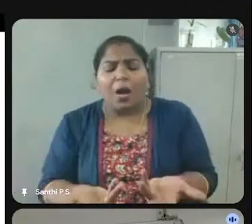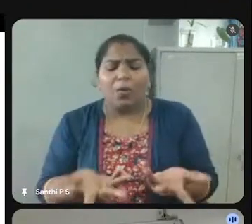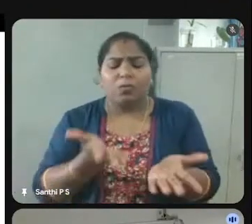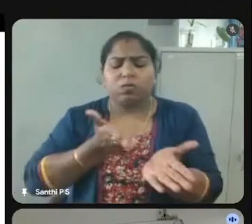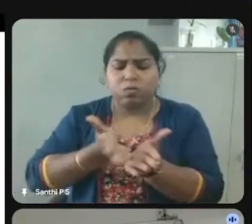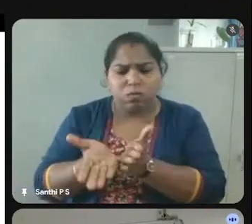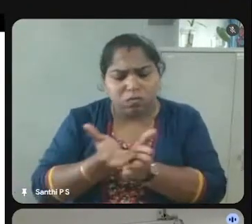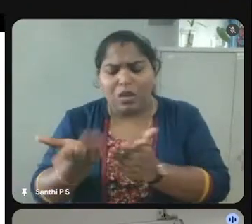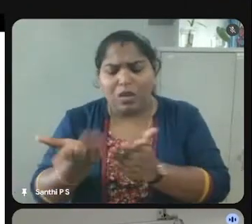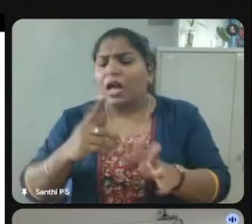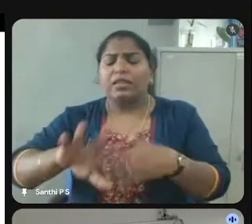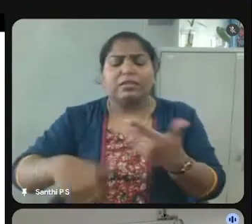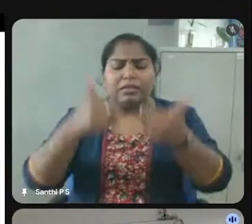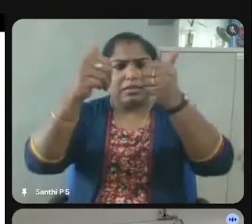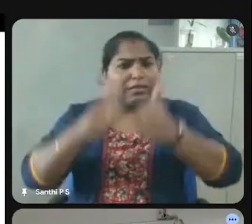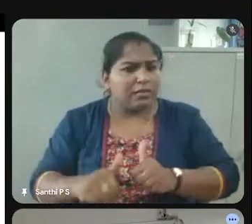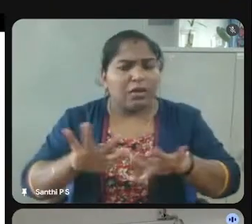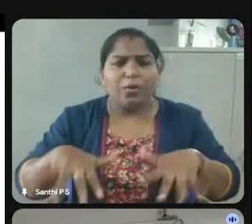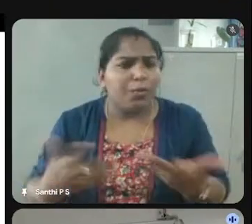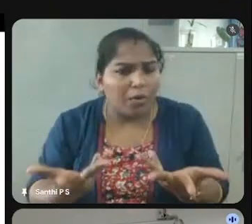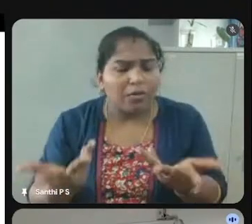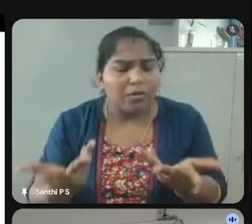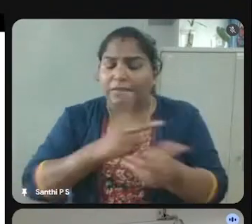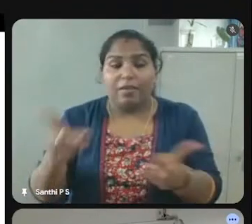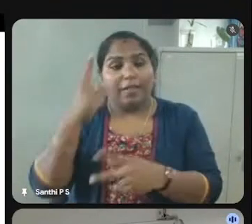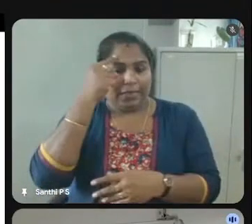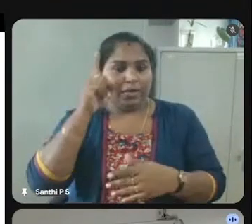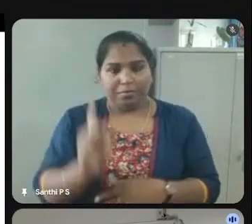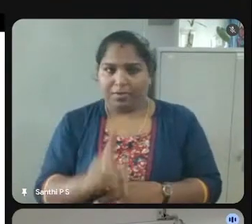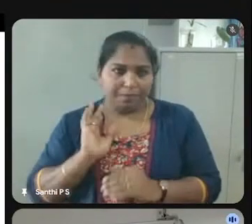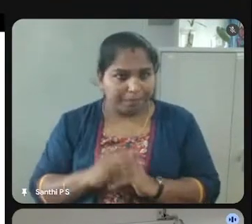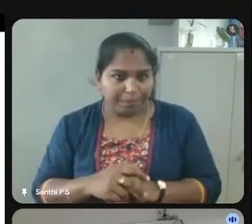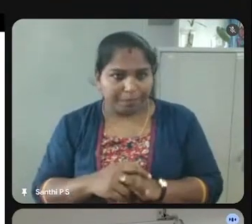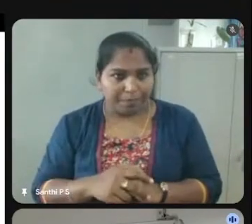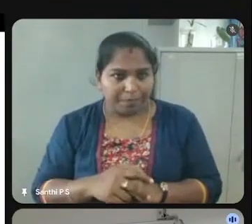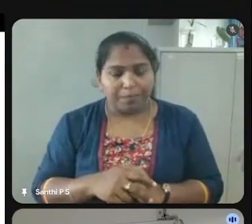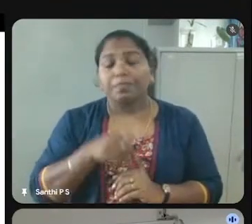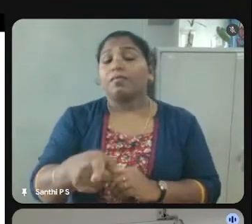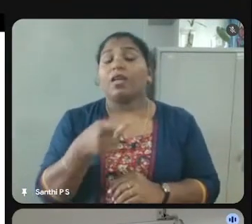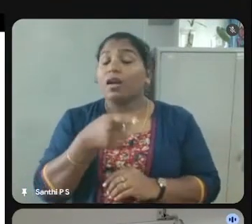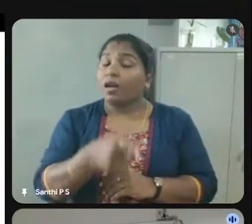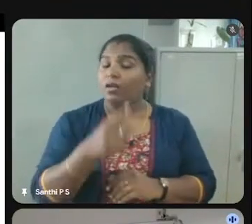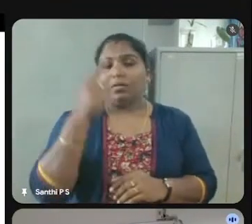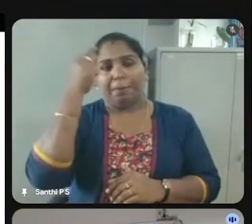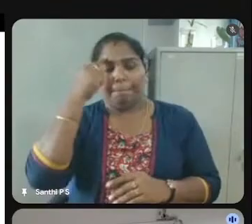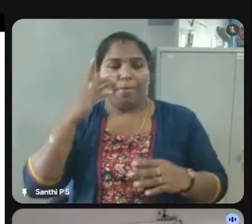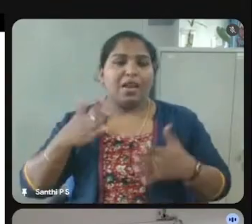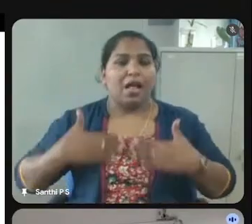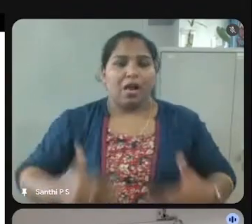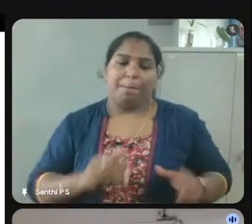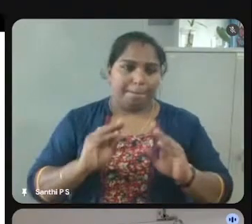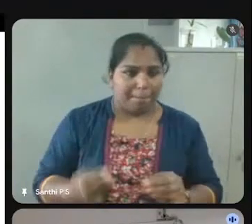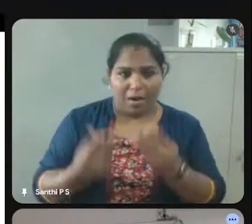ഭവിക്കും, അതിന്റെ ആഫ്റ്റർ എഫക്റ്റ് എന്തായിരിക്കും എന്നുള്ളത് നമ്മൾ എപ്പോഴും ചിന്തിക്കേണ്ട ഒരു കാര്യമാണ്. അപ്പോ ആ ഒരു കാര്യത്തിന് ഈ മാനസികാരോഗ്യം നമ്മളെ